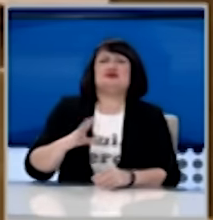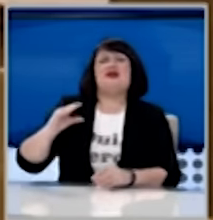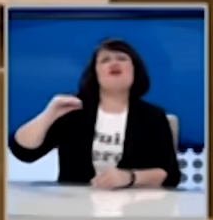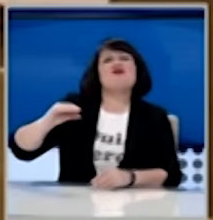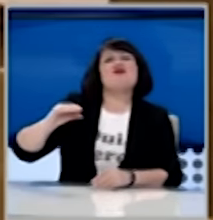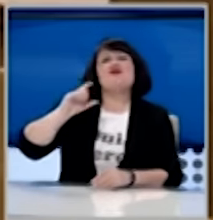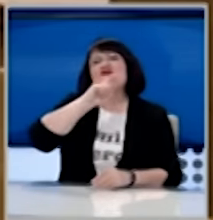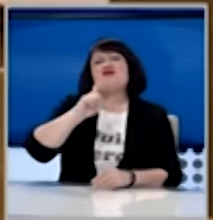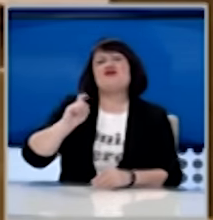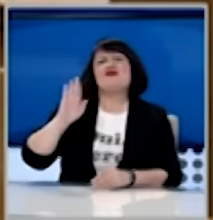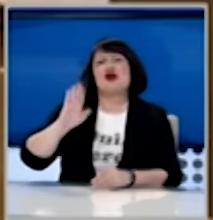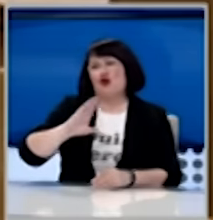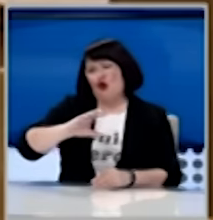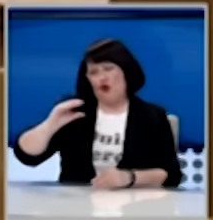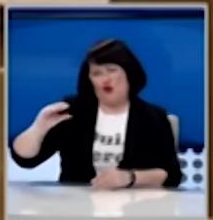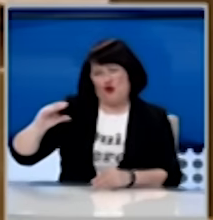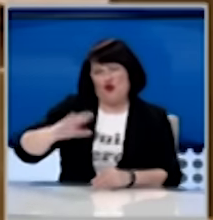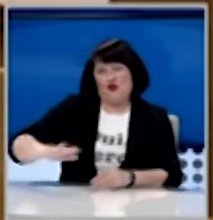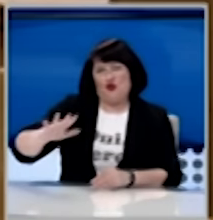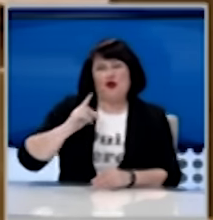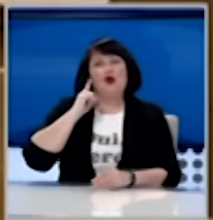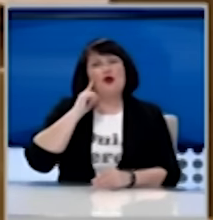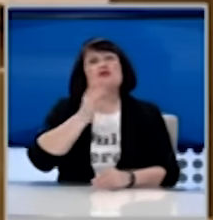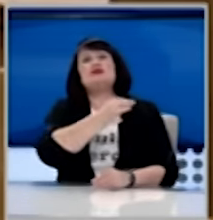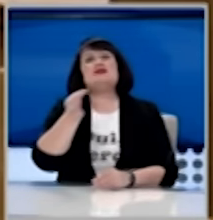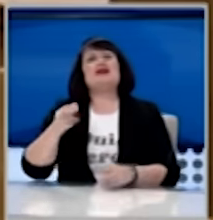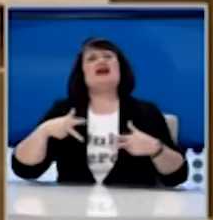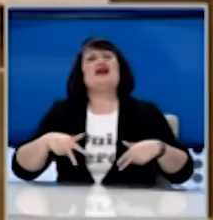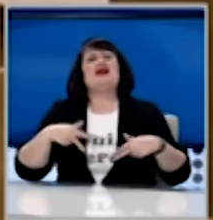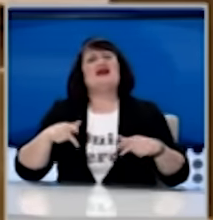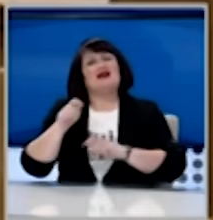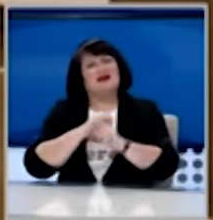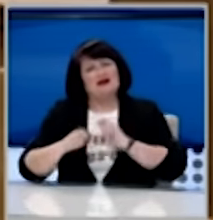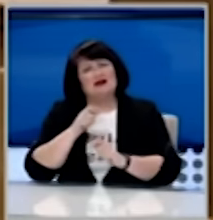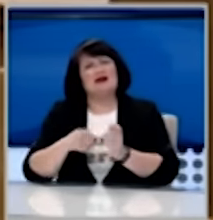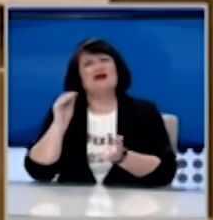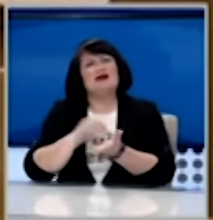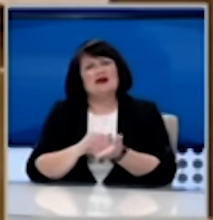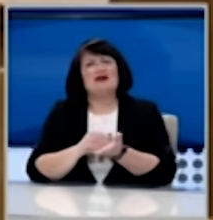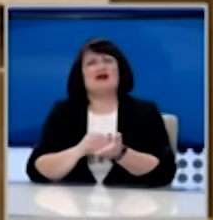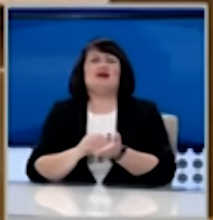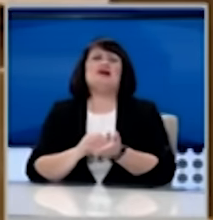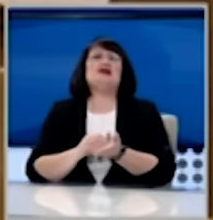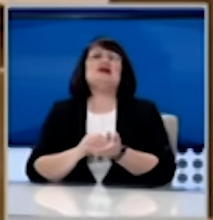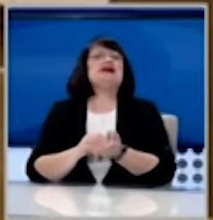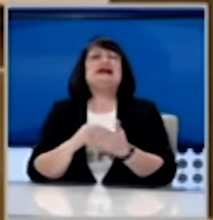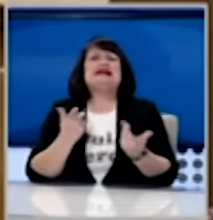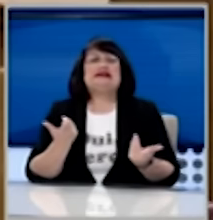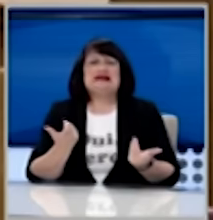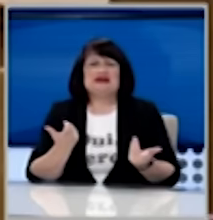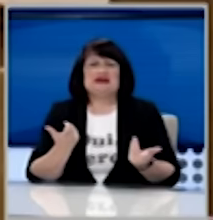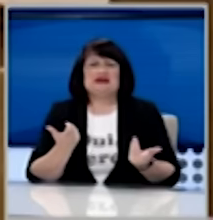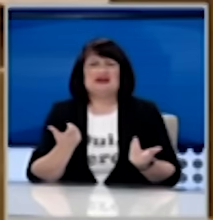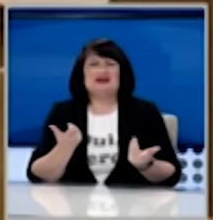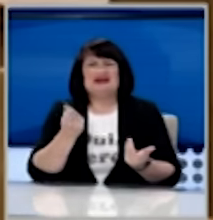βιομάζας δεν χάνετε την ε ευκαιρία μάλιστα να φτιάξετε και ένα ακόμα χρηματιστήριο λες και αυτό